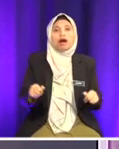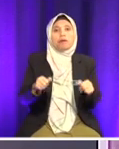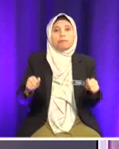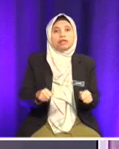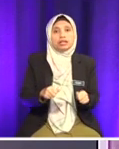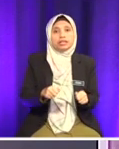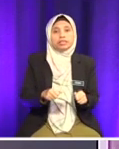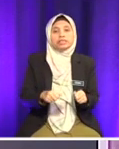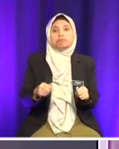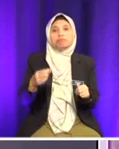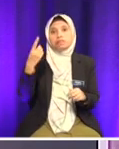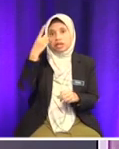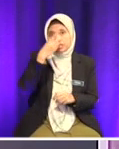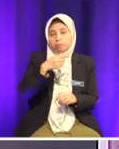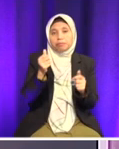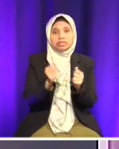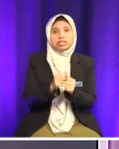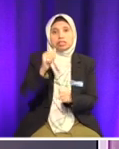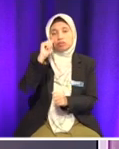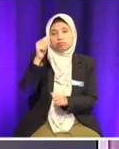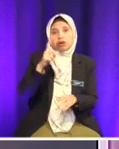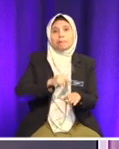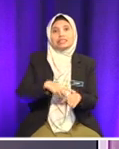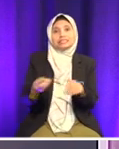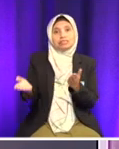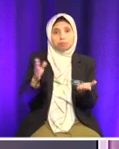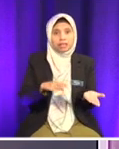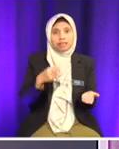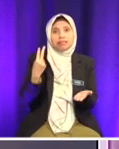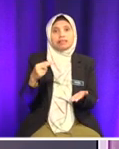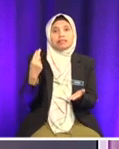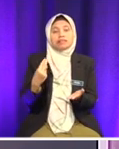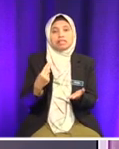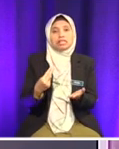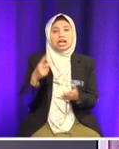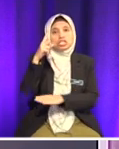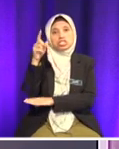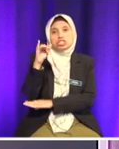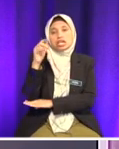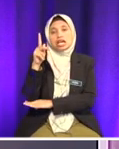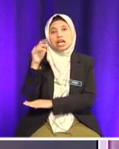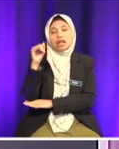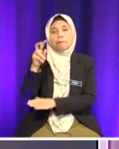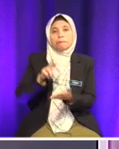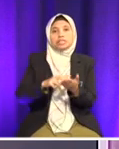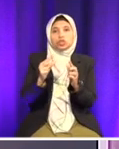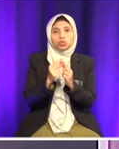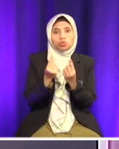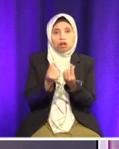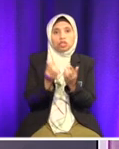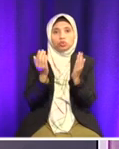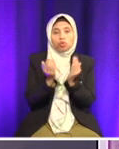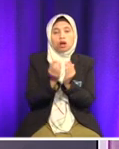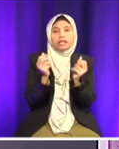untuk kita berhadapan dengan Allah di akhirat kelak seterusnya kita zikir istighfar membaca Quran dan doa dari